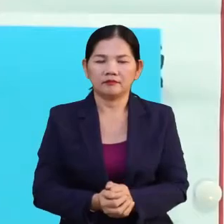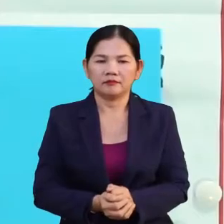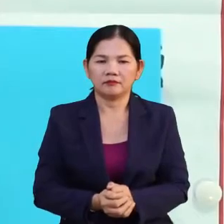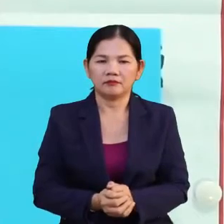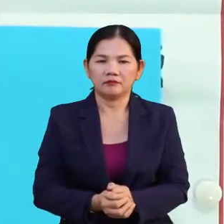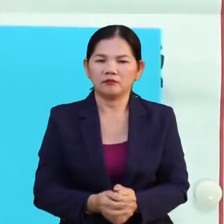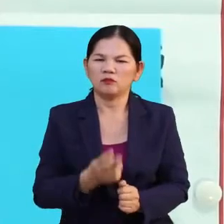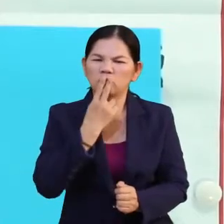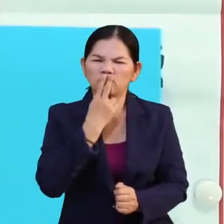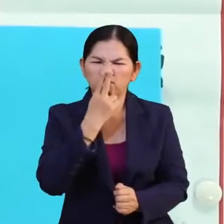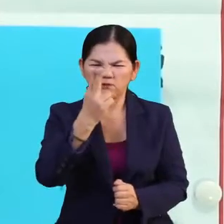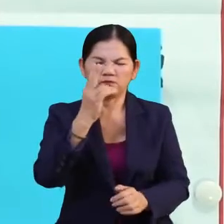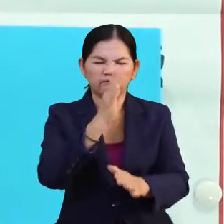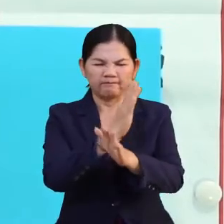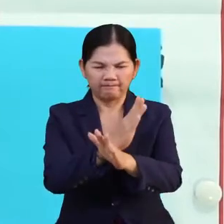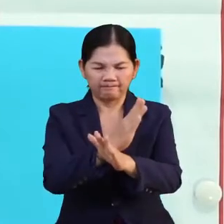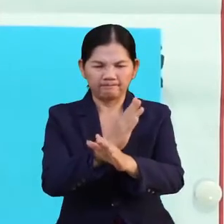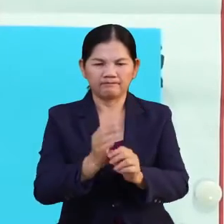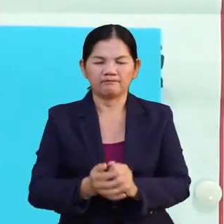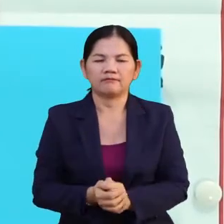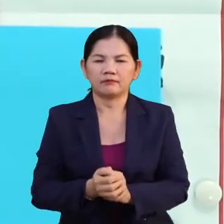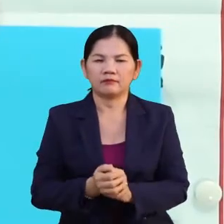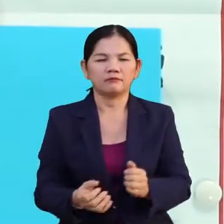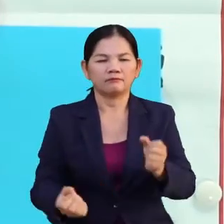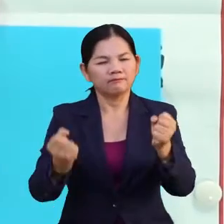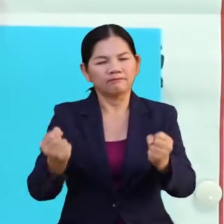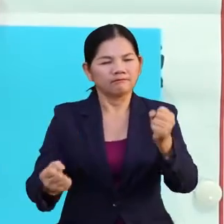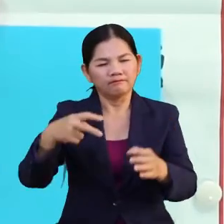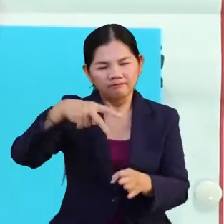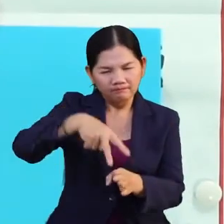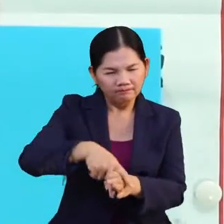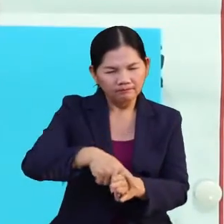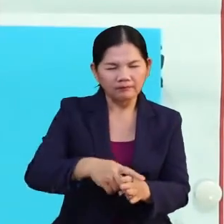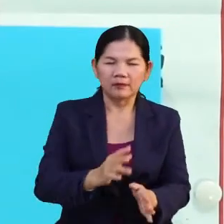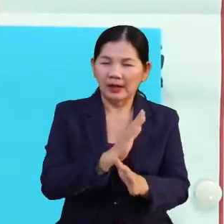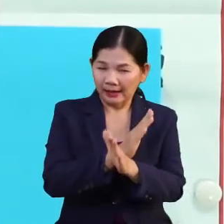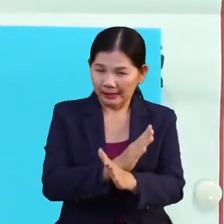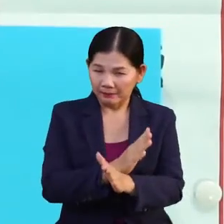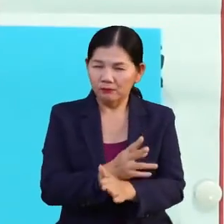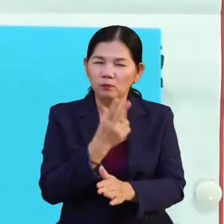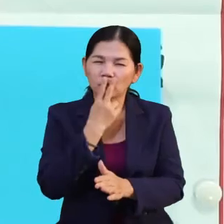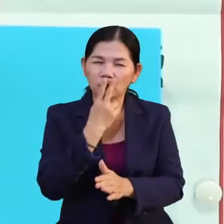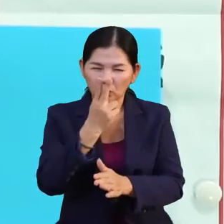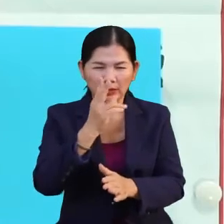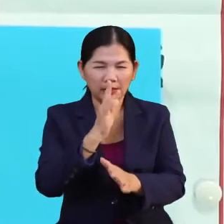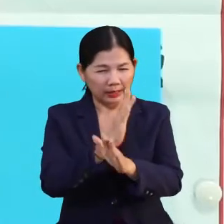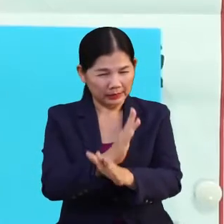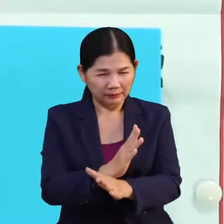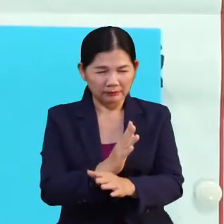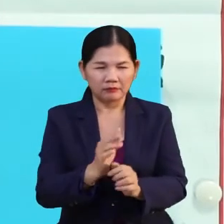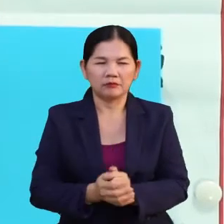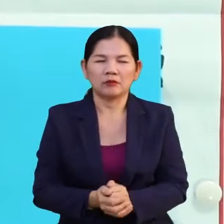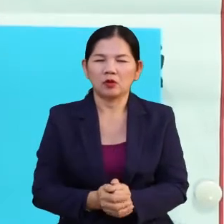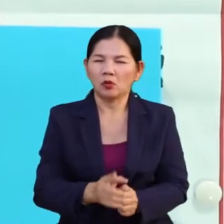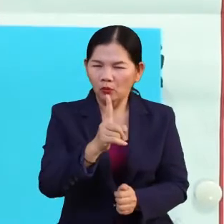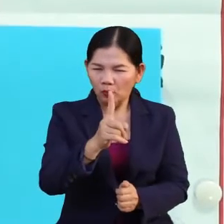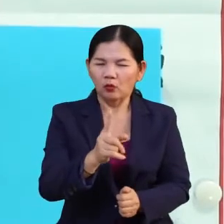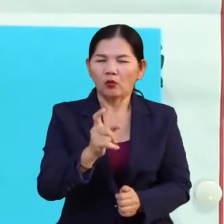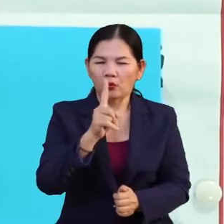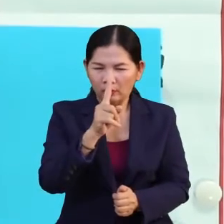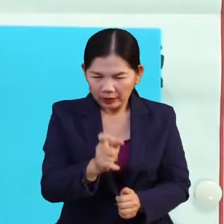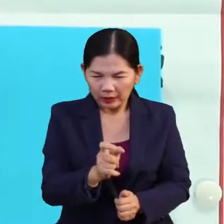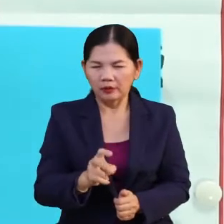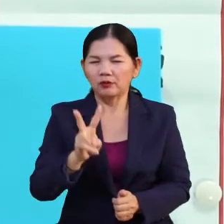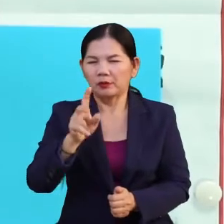ជក់បារីអញ្ចឹងពេលយើងកំពុងជិះរថយន្តធម្មតាជិះអាចមានចាស់ចាប់ពី2អ្នកឡើងទៅឬក៏ម្នាក់ឯងក៏ដោយ